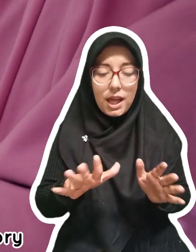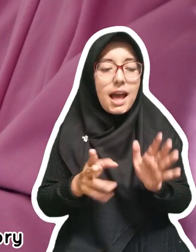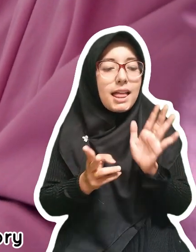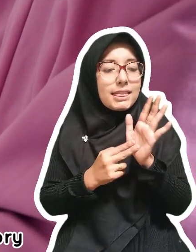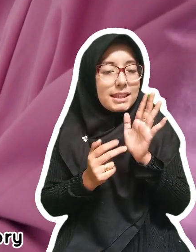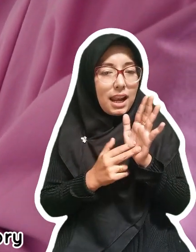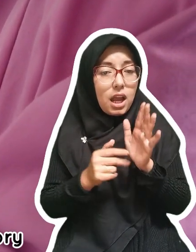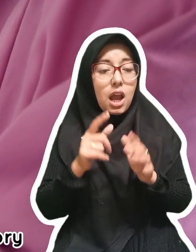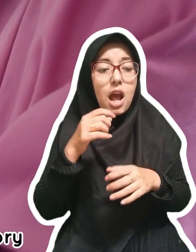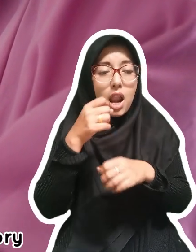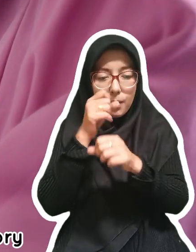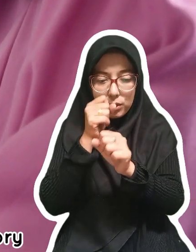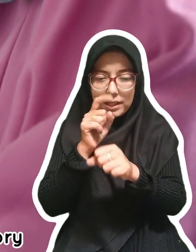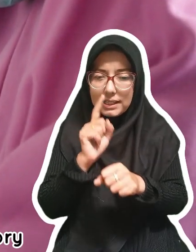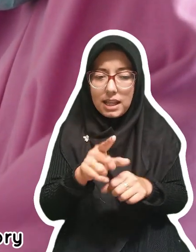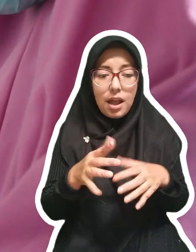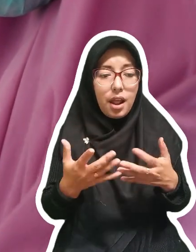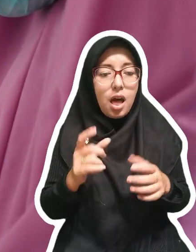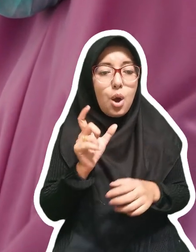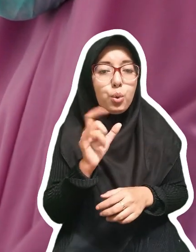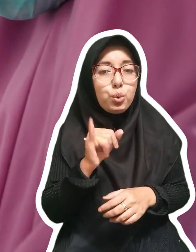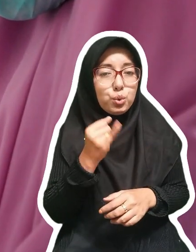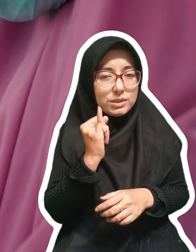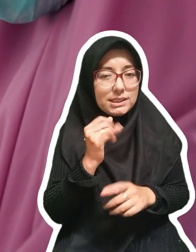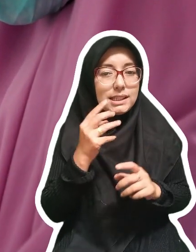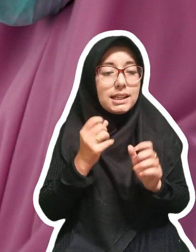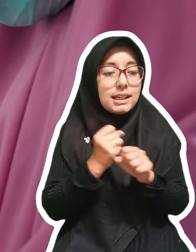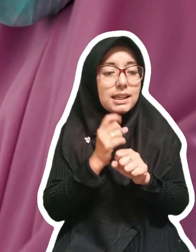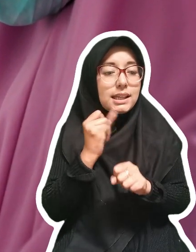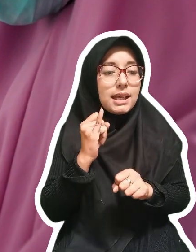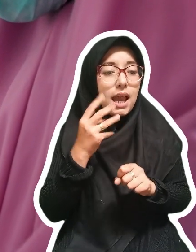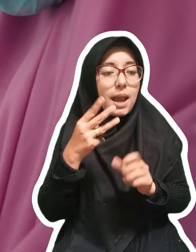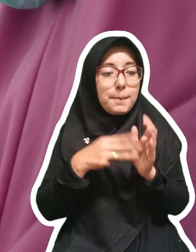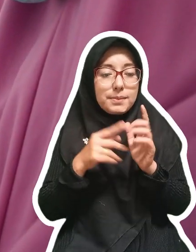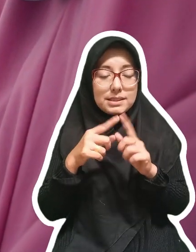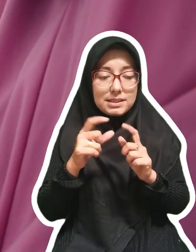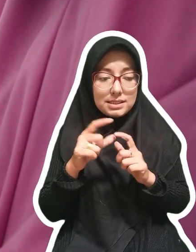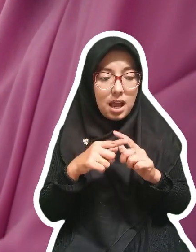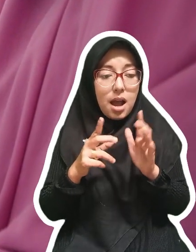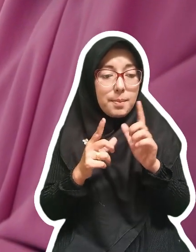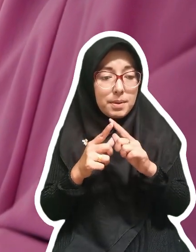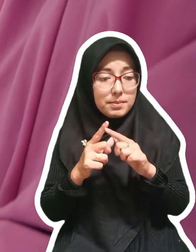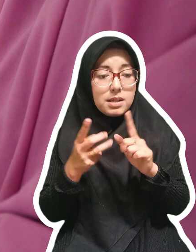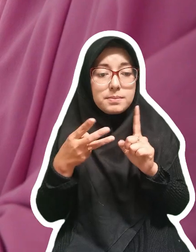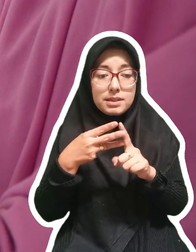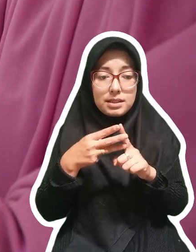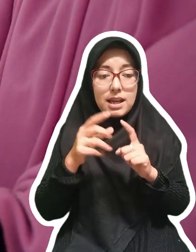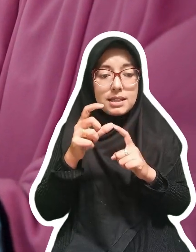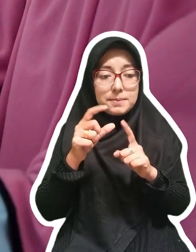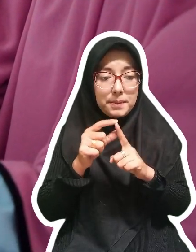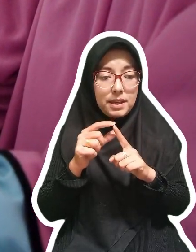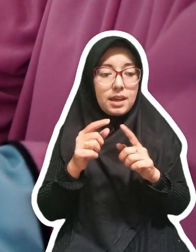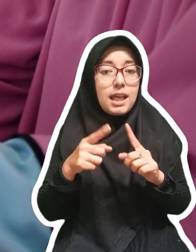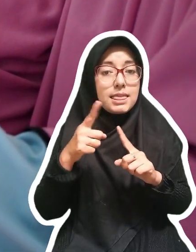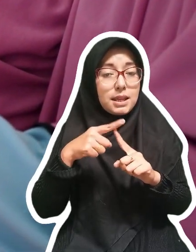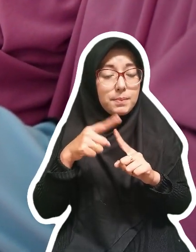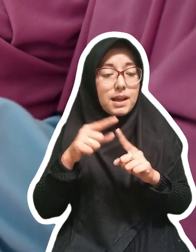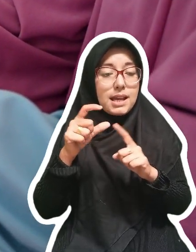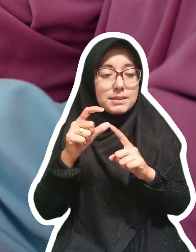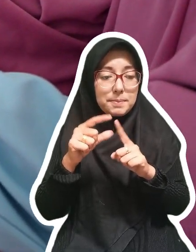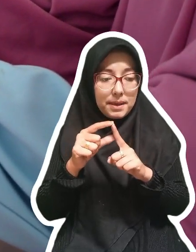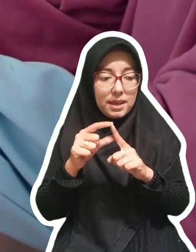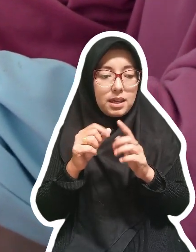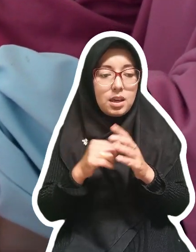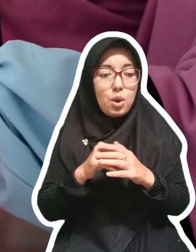Laboratorium yang telah terakreditasi di laboratorium ini adalah UKI Kiemsa, Anaplasma SP, Babesia SP,